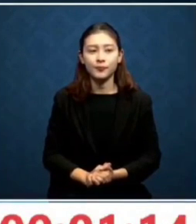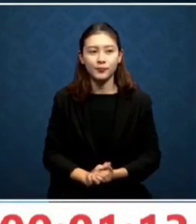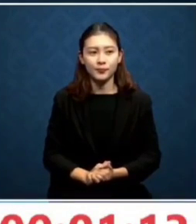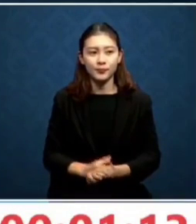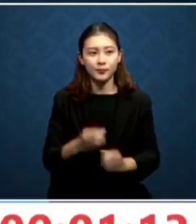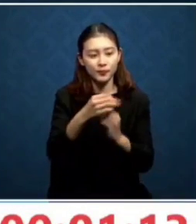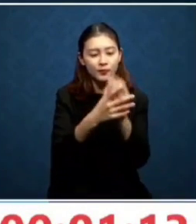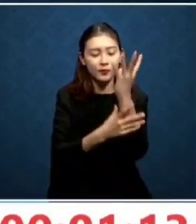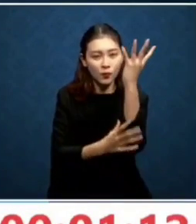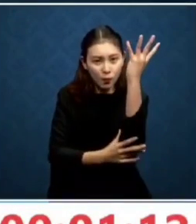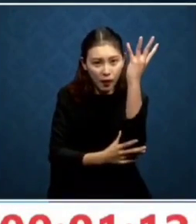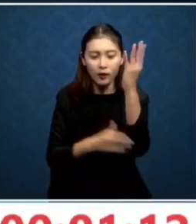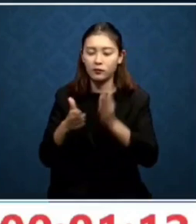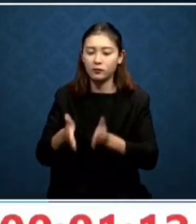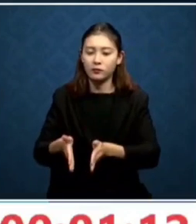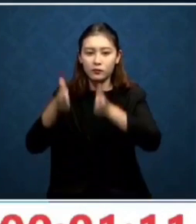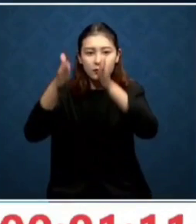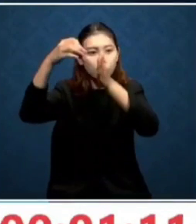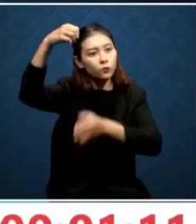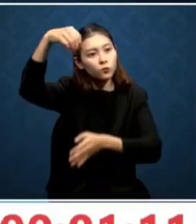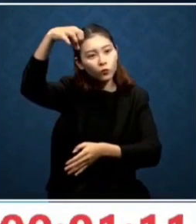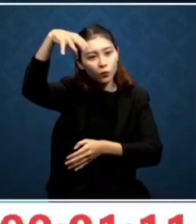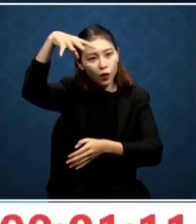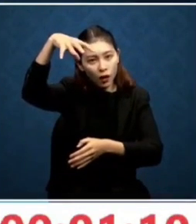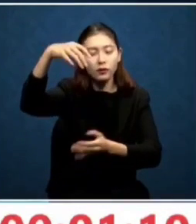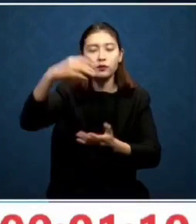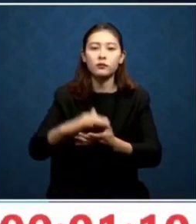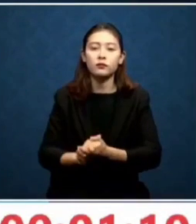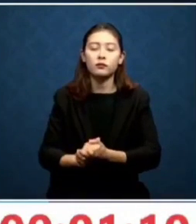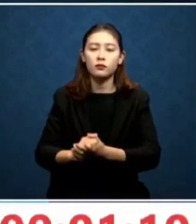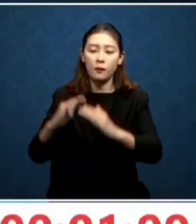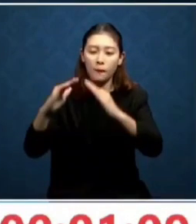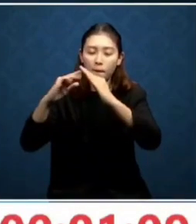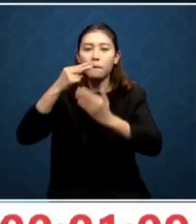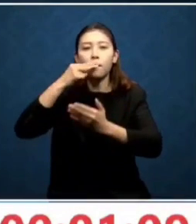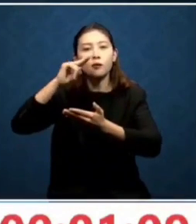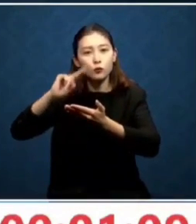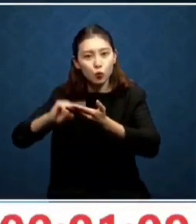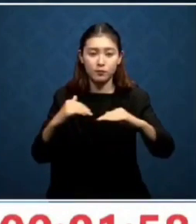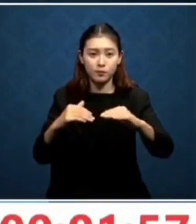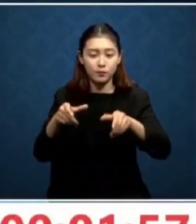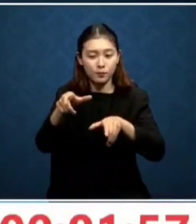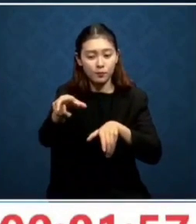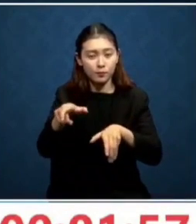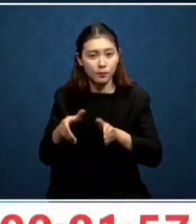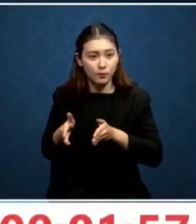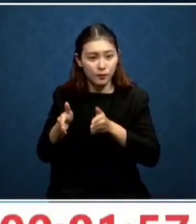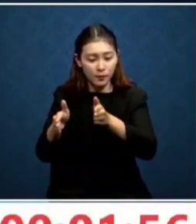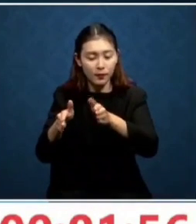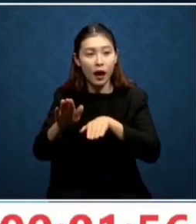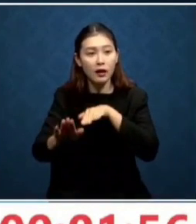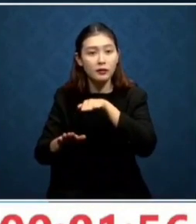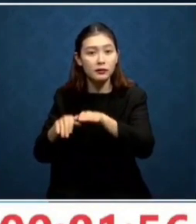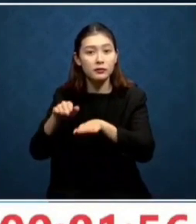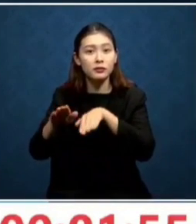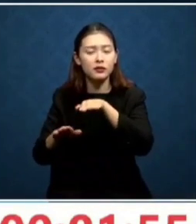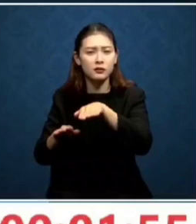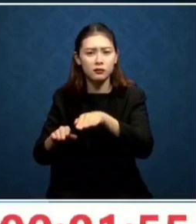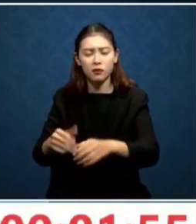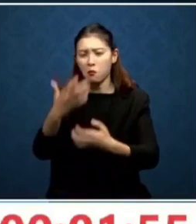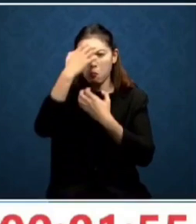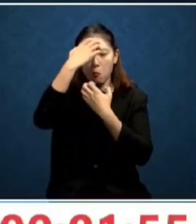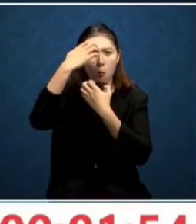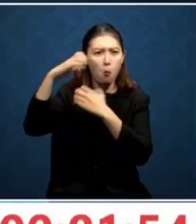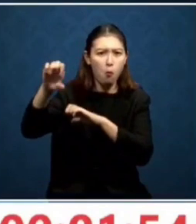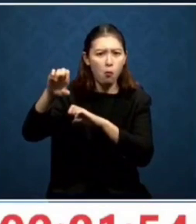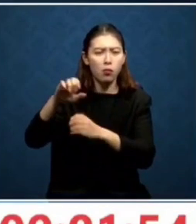ไม้ สาวไฟ้า ตู้โทรศัพท์ บันใด สภาลลอย ตู้ปายสนีหายพนที่มีพ้นผิวชำรุษ ครุกข